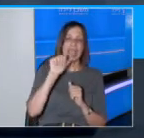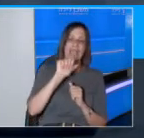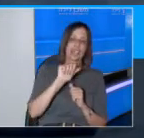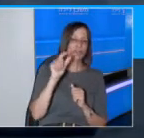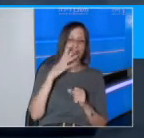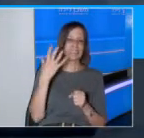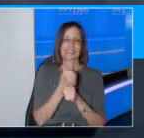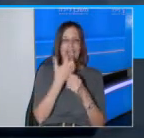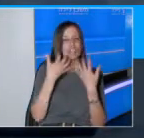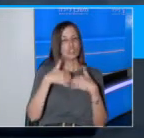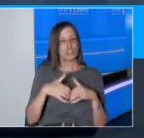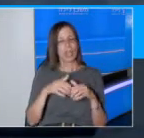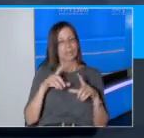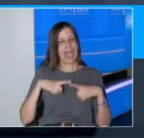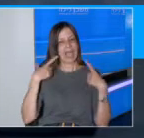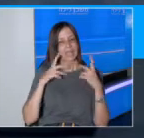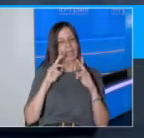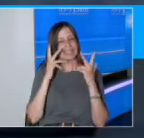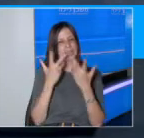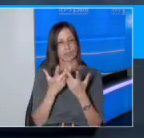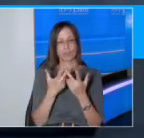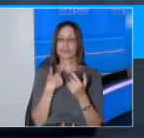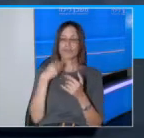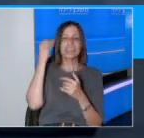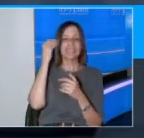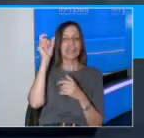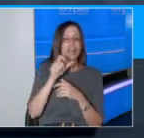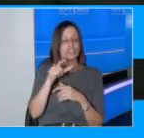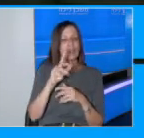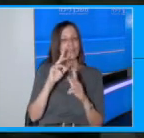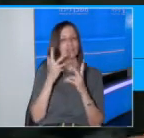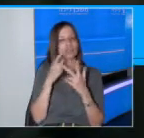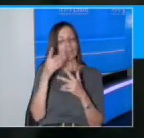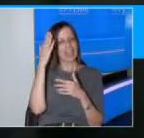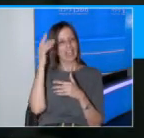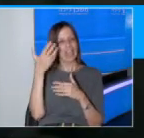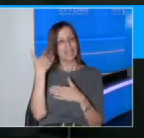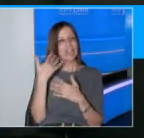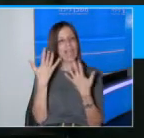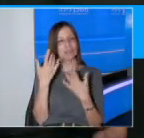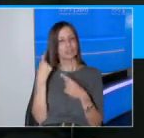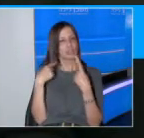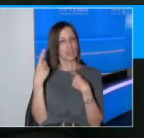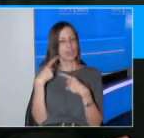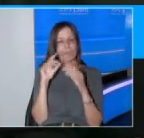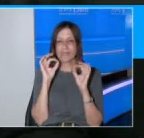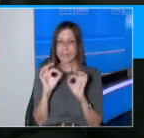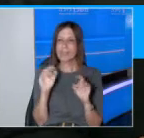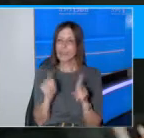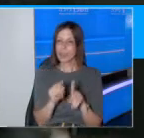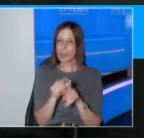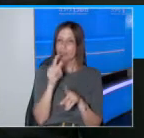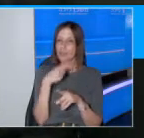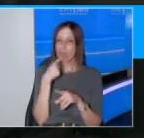בחיים הציבוריים. את יודעת, הזכרת את האנשים האלו, והזכרת גם את האופן שאת הכרת אותה רק לפני כמה שנים. ובאמת, כמו שאת